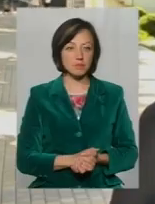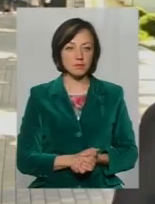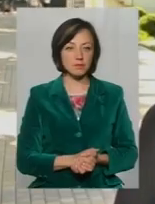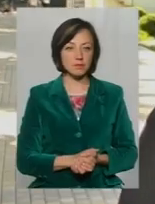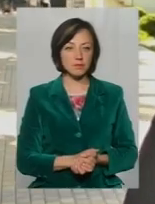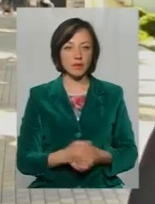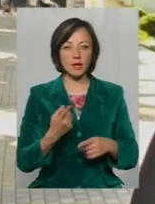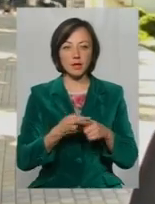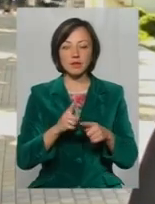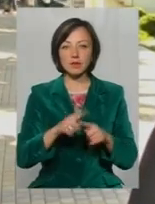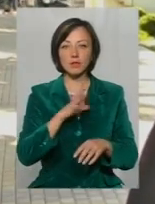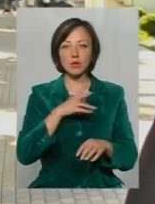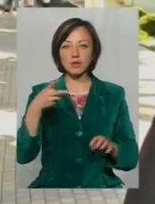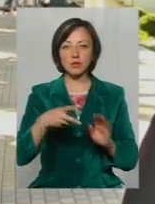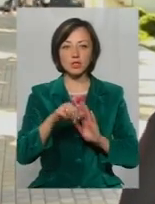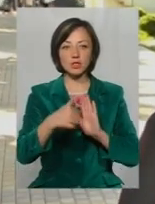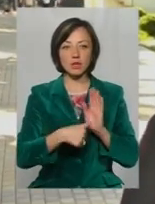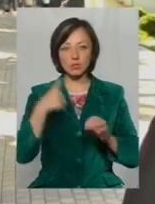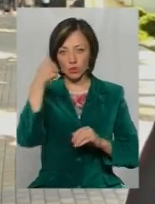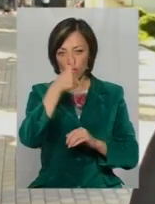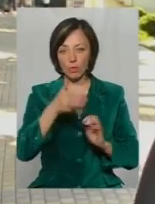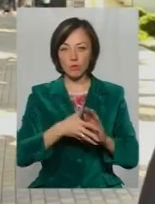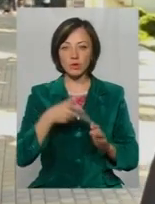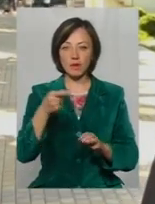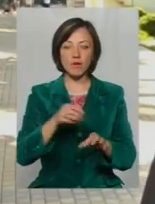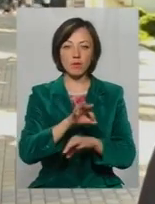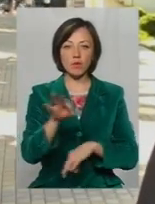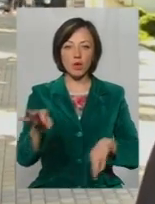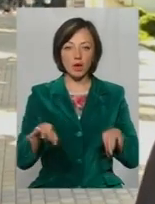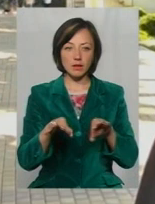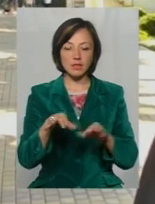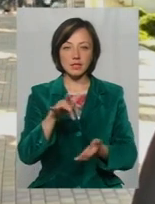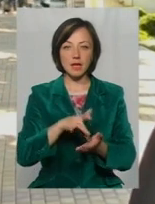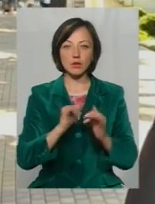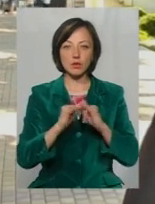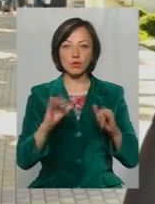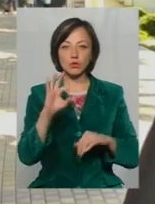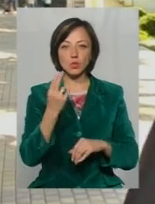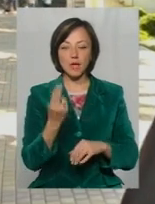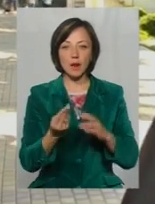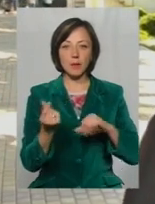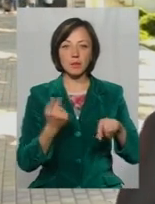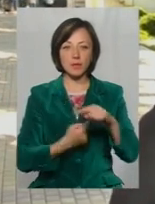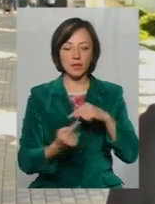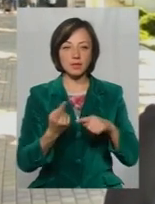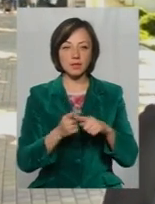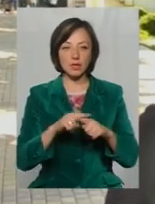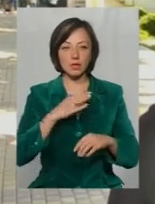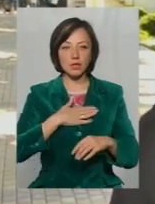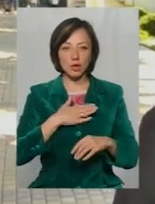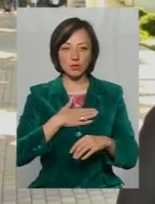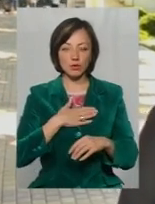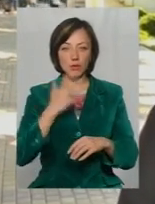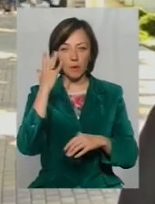Це було 2016 року. Ми подавали проєкт на Центр розвитку соціального підприємництва, оскільки це є нашою статутною